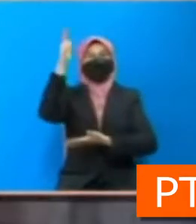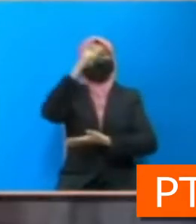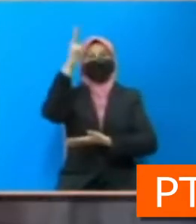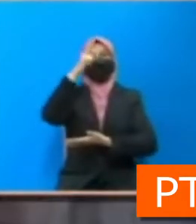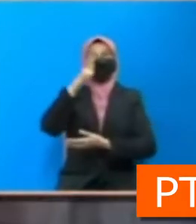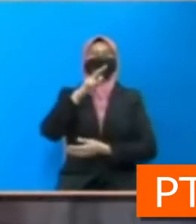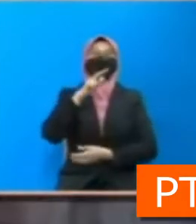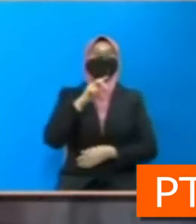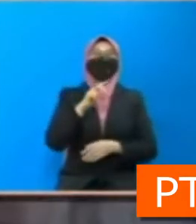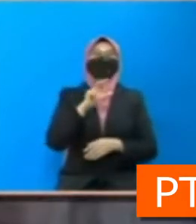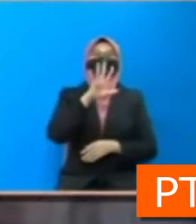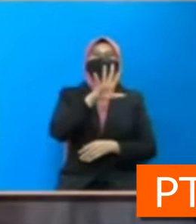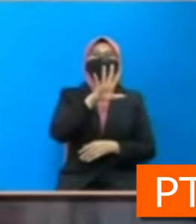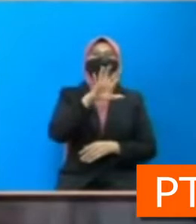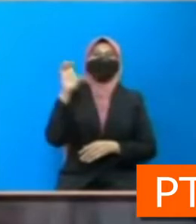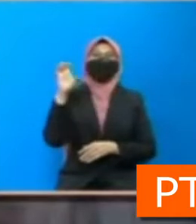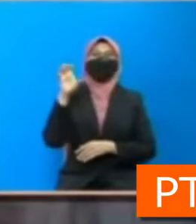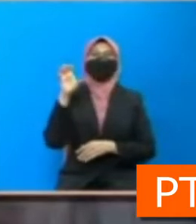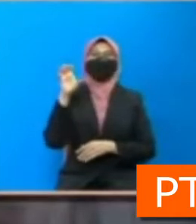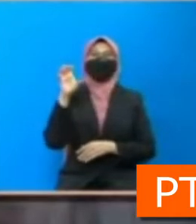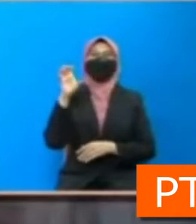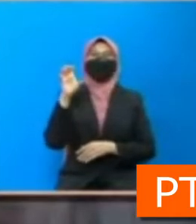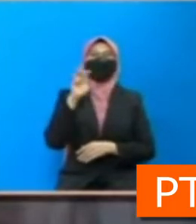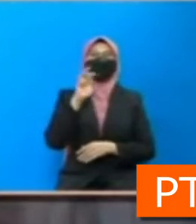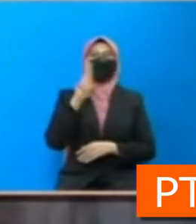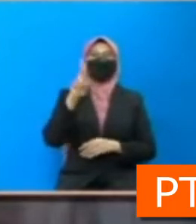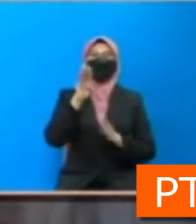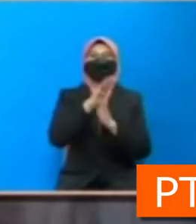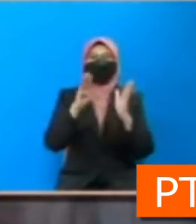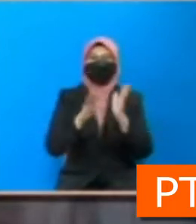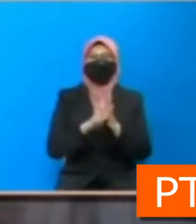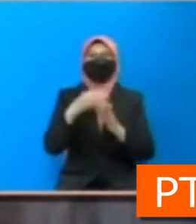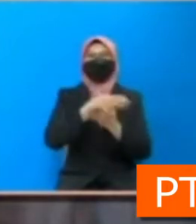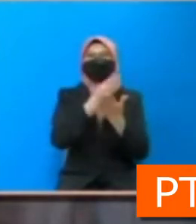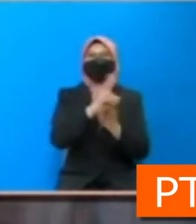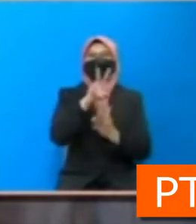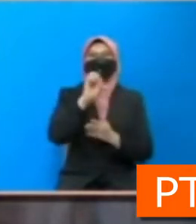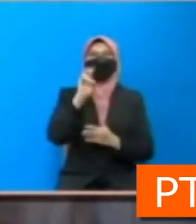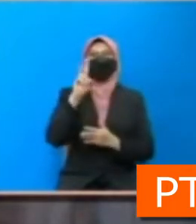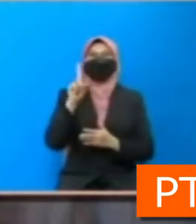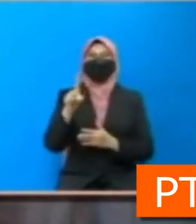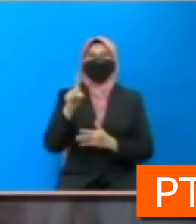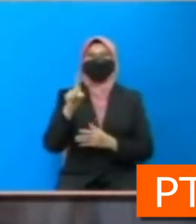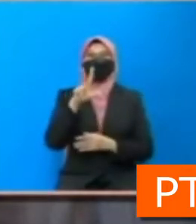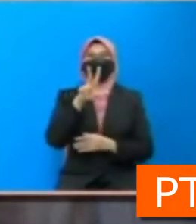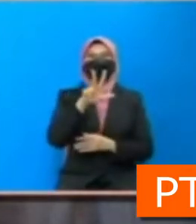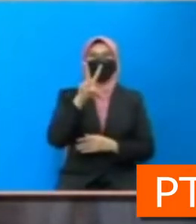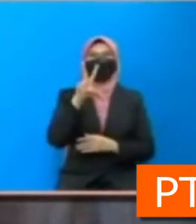sebanyak RM530 bilion, dan belanjawan 2021 sebanyak